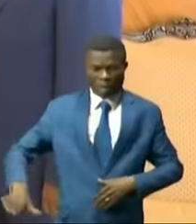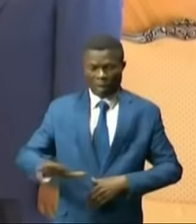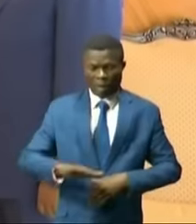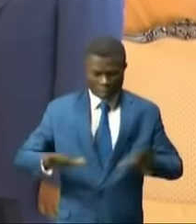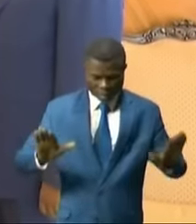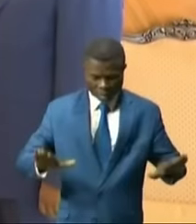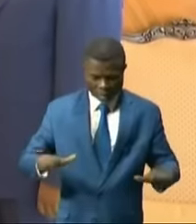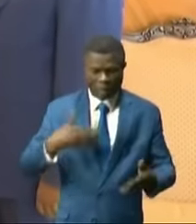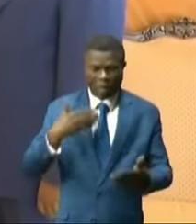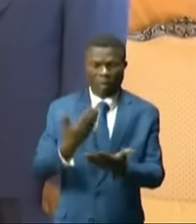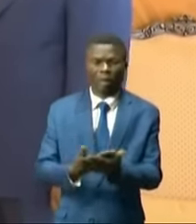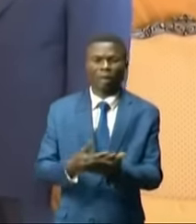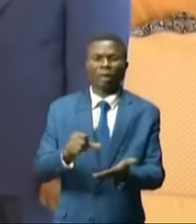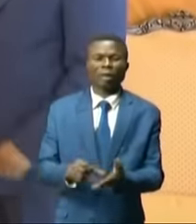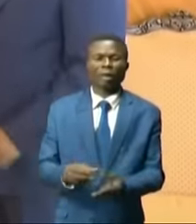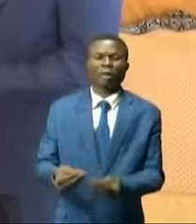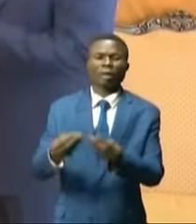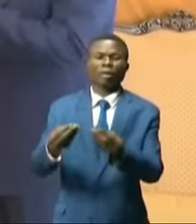du Sénégal.